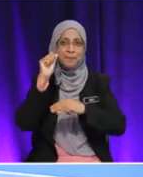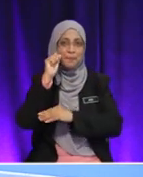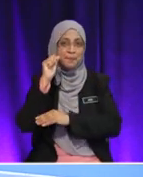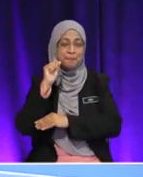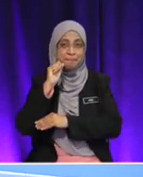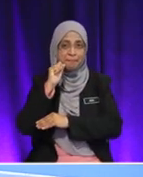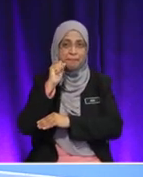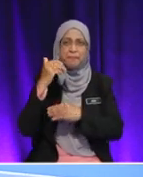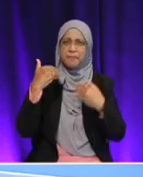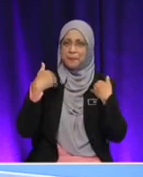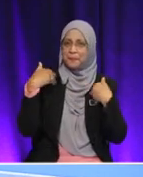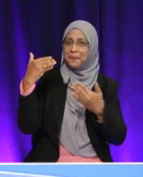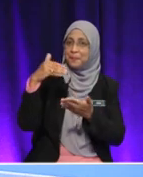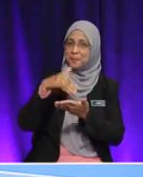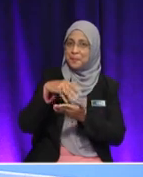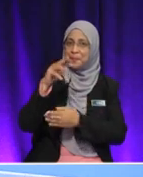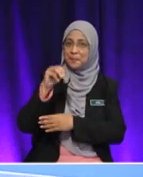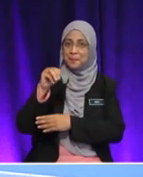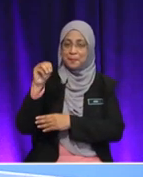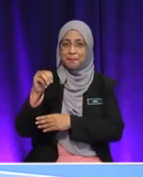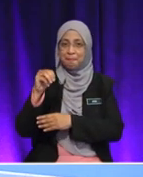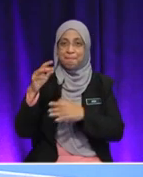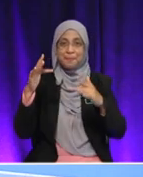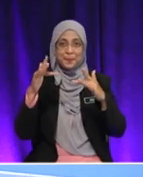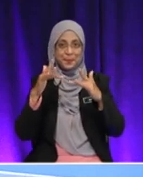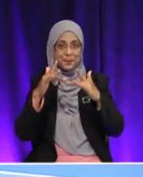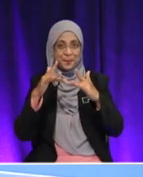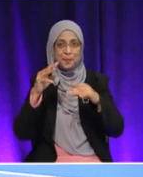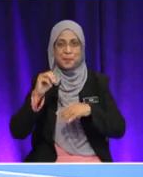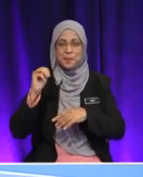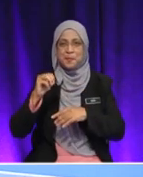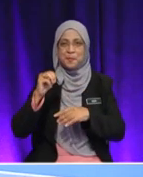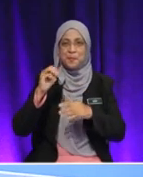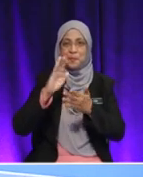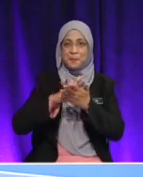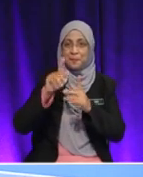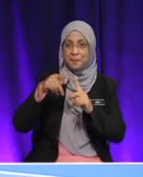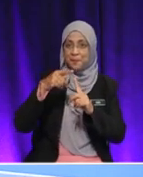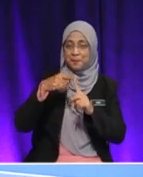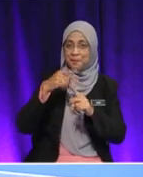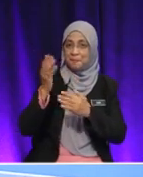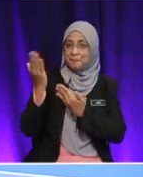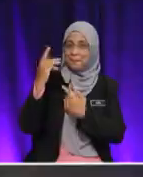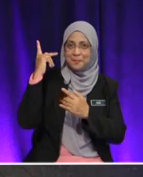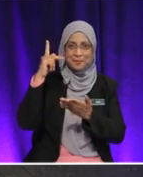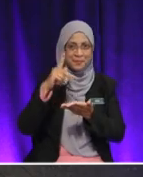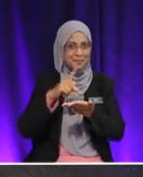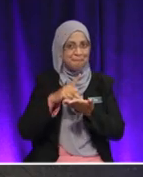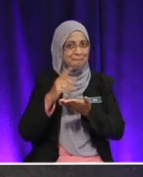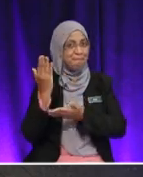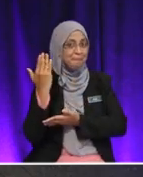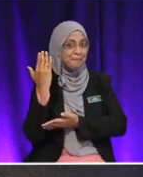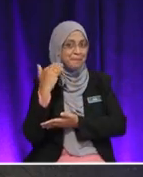studio nih secara atas kalian kami bawa ke murid-murid Cikgu semua empat orang semuanya ayo kita berkenalan dengan mereka